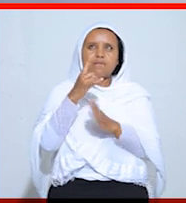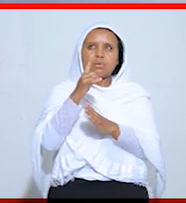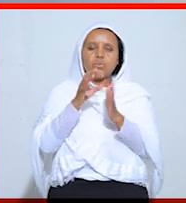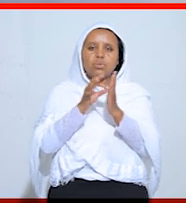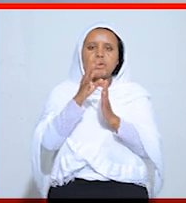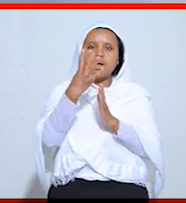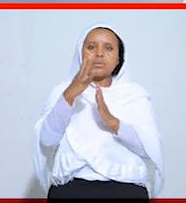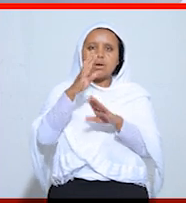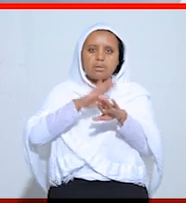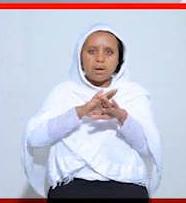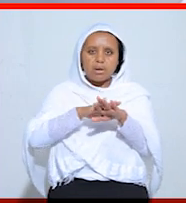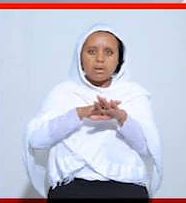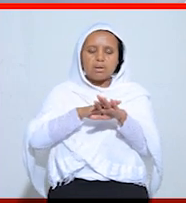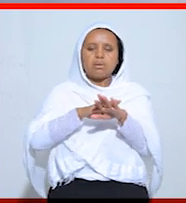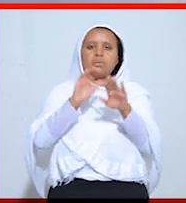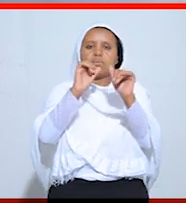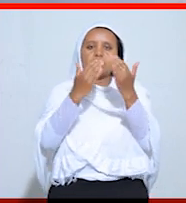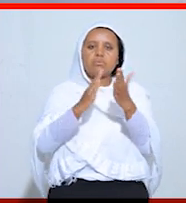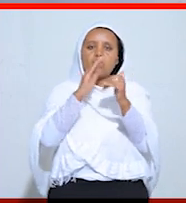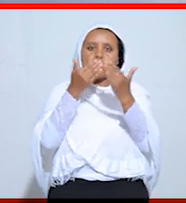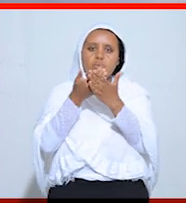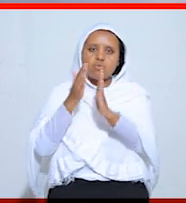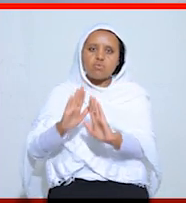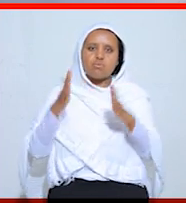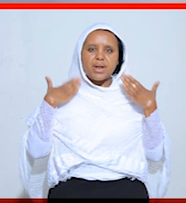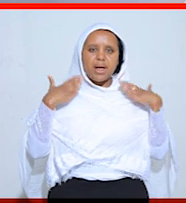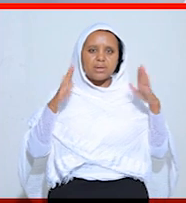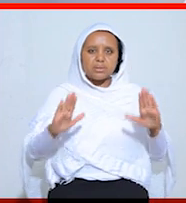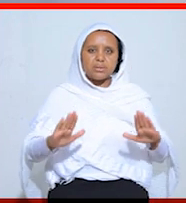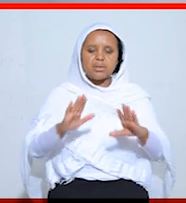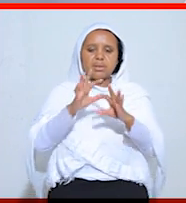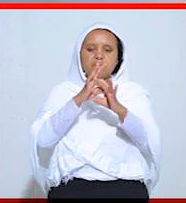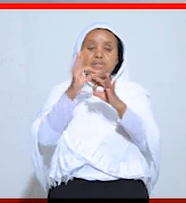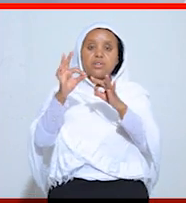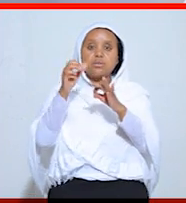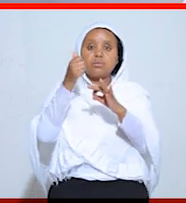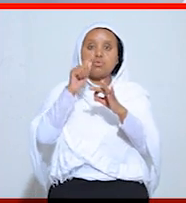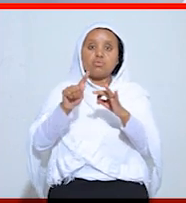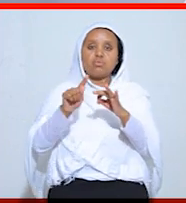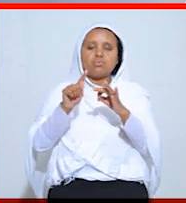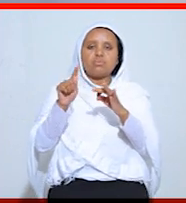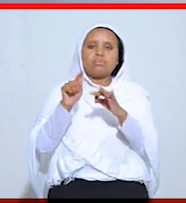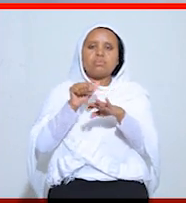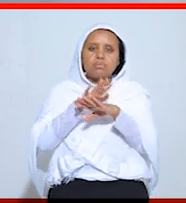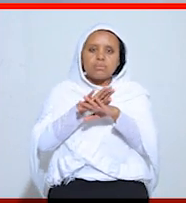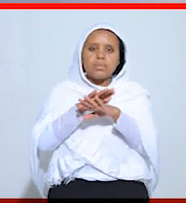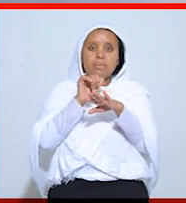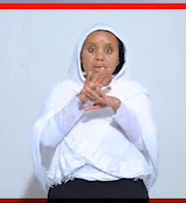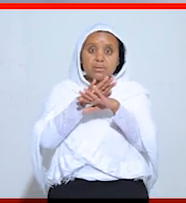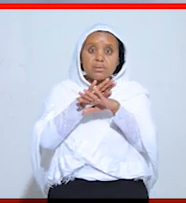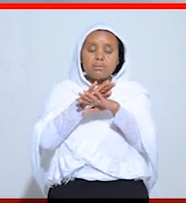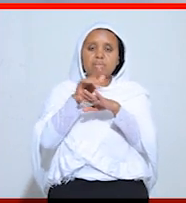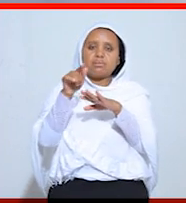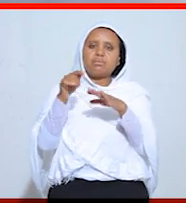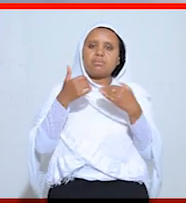ቁጥር 14 ላይ አኮኑ ኩሎሙ መላእክት መንፈስ እሙንቱ ለይትፌነው